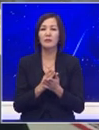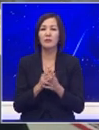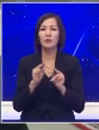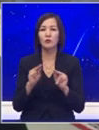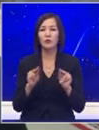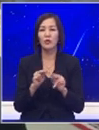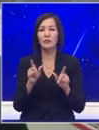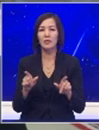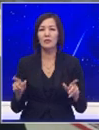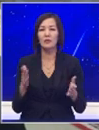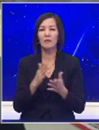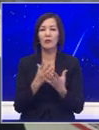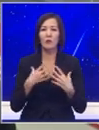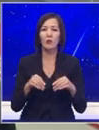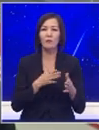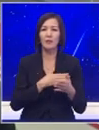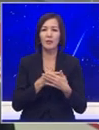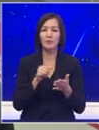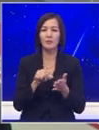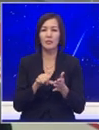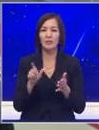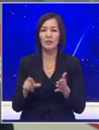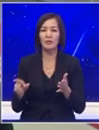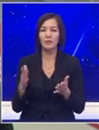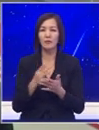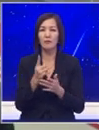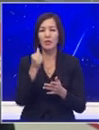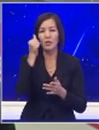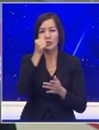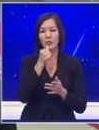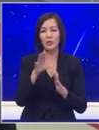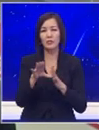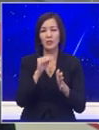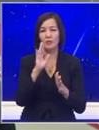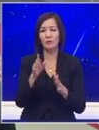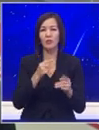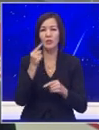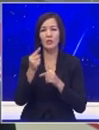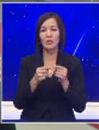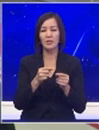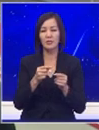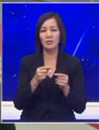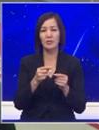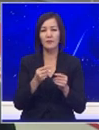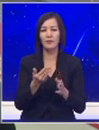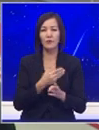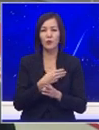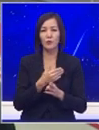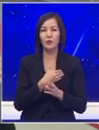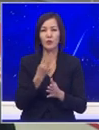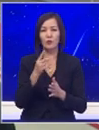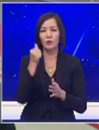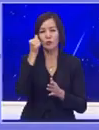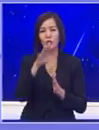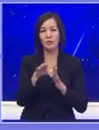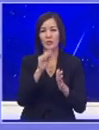ұстаздар да бар, сонда қоғам белсендісі де бар. Біреуі бір жылға сайланатын болады, келесі депутатымыз, үміткеріміз 4 жылға